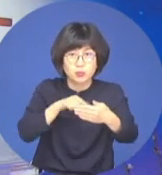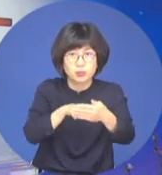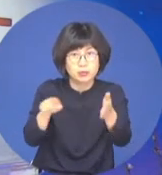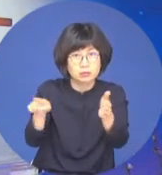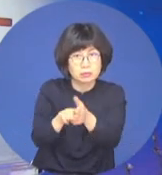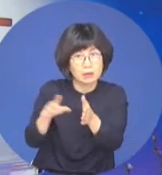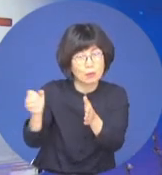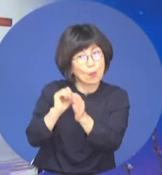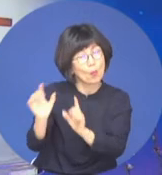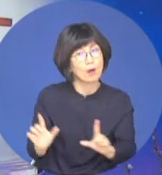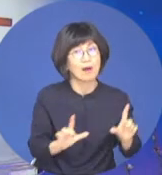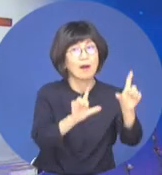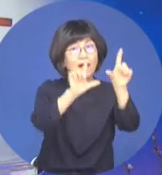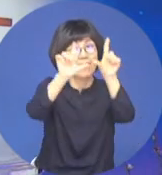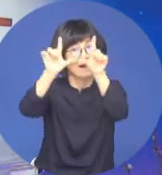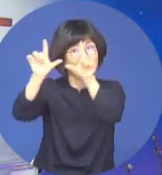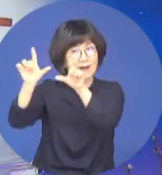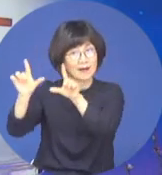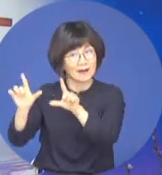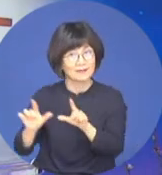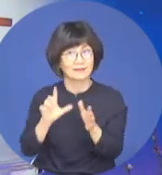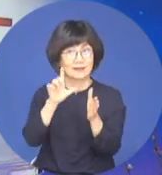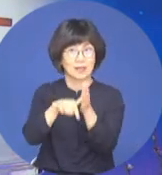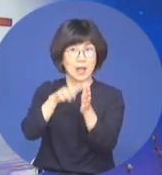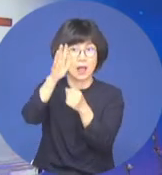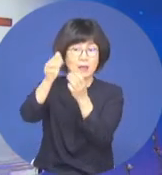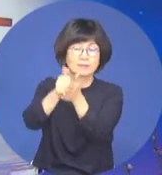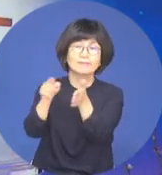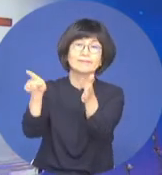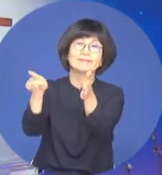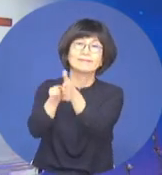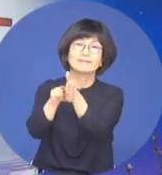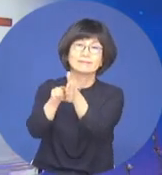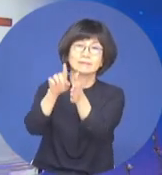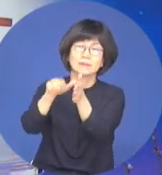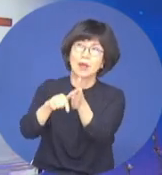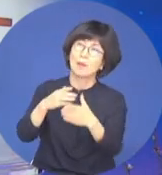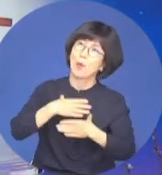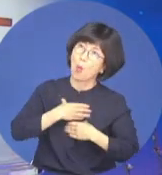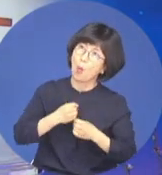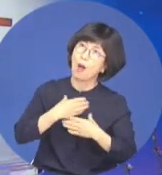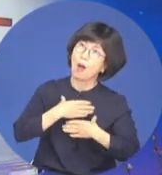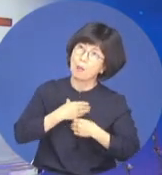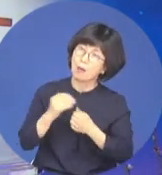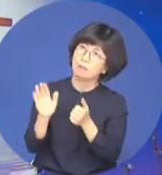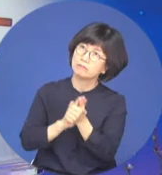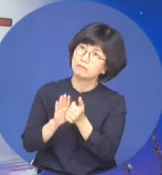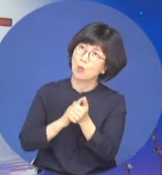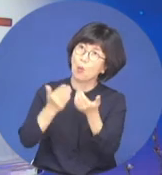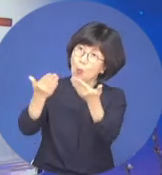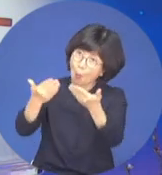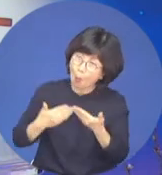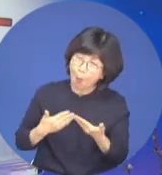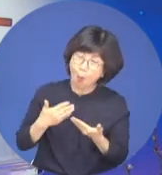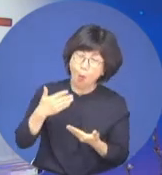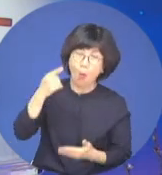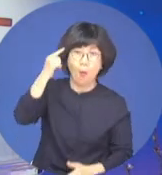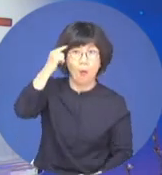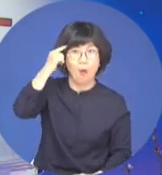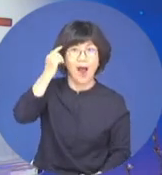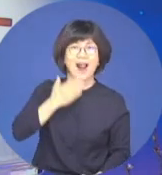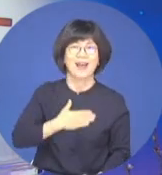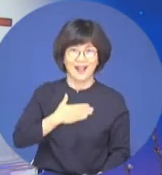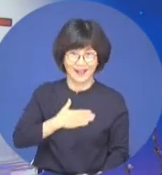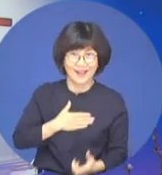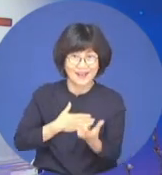삶의 여정 중에 하나님을 신뢰하는 가운데 오는 평안함과 위로를 느낍니다. 도저히 잠을 잘 수